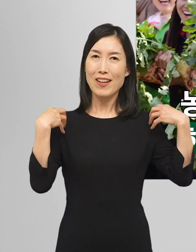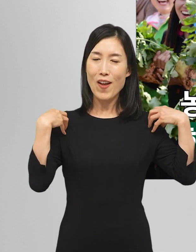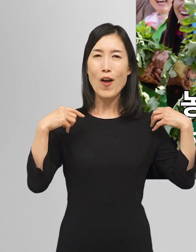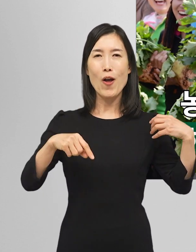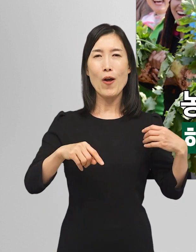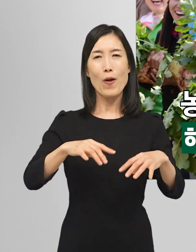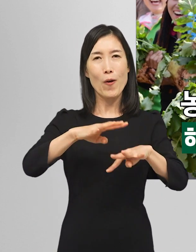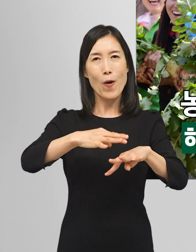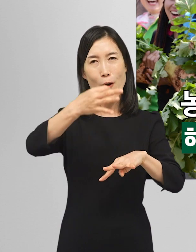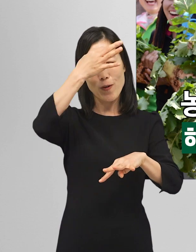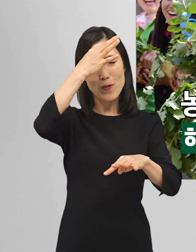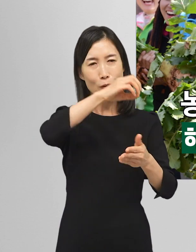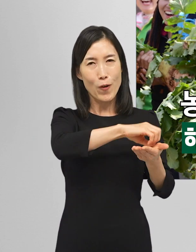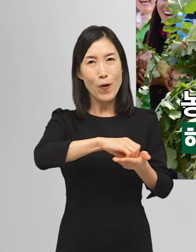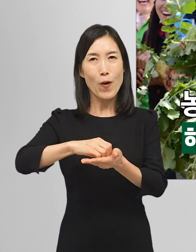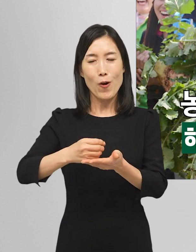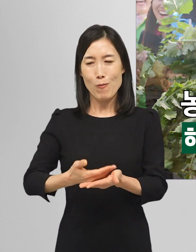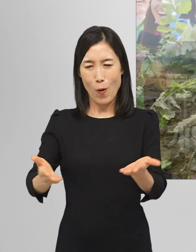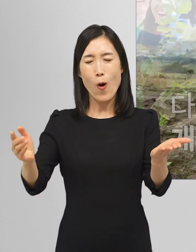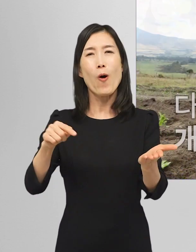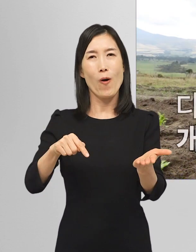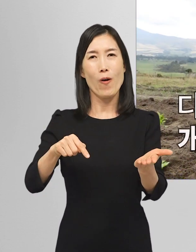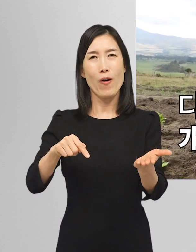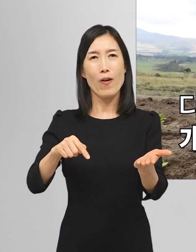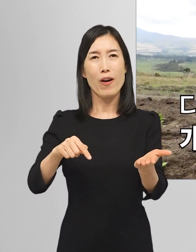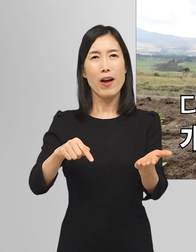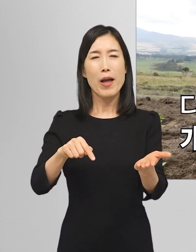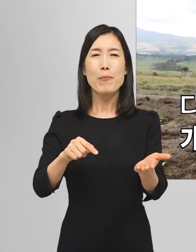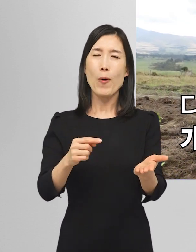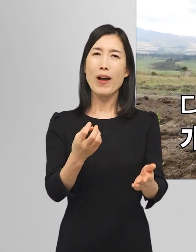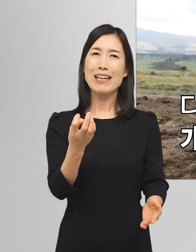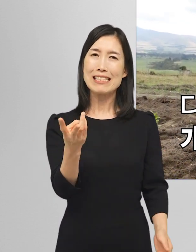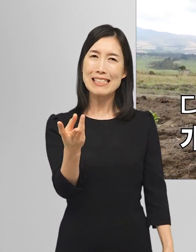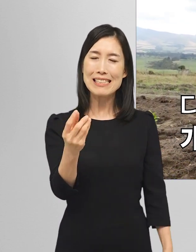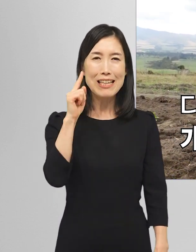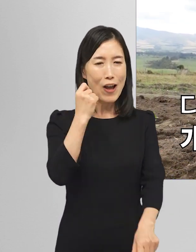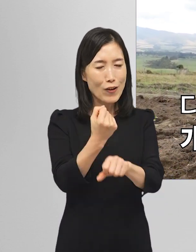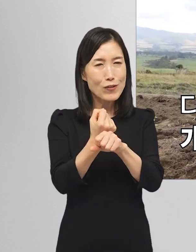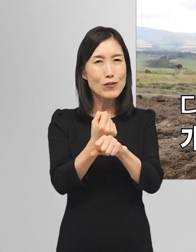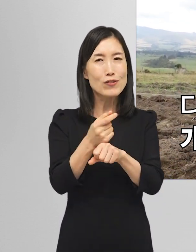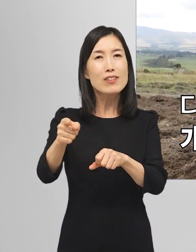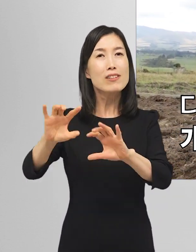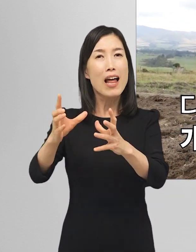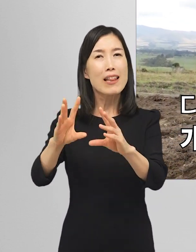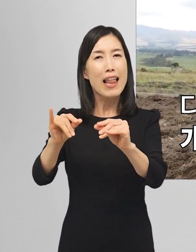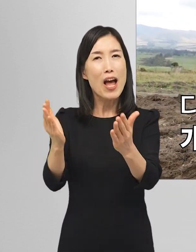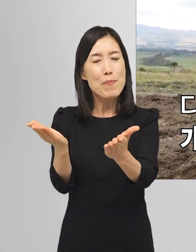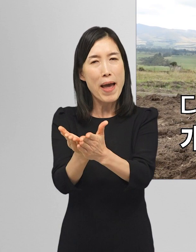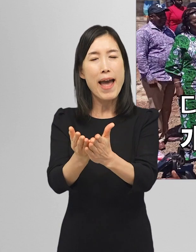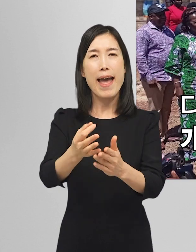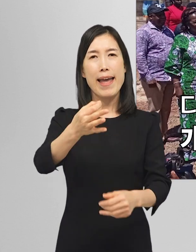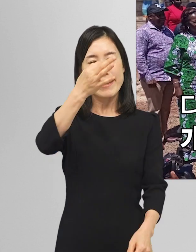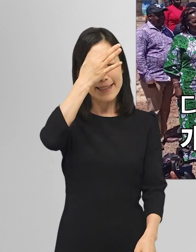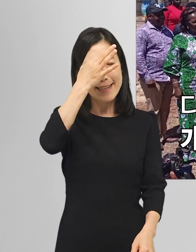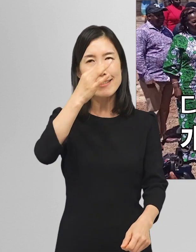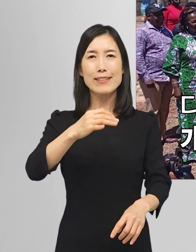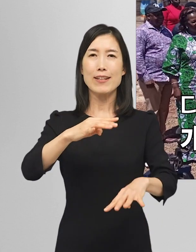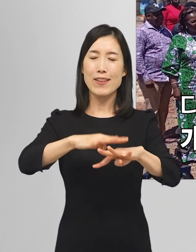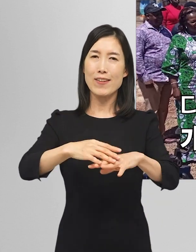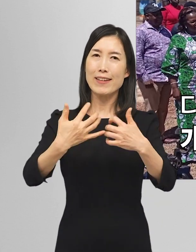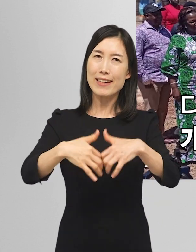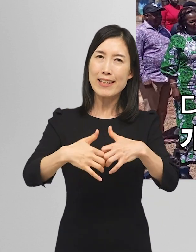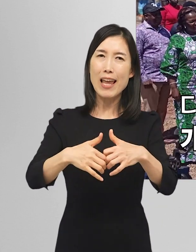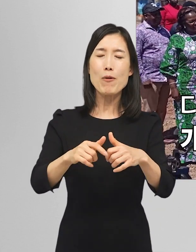하는 농업기술 전수 사업이 있습니다. 종자 개량 방법이라든지 농업기술이라든지 농기계 같은 것들을 가난한 나라들에게